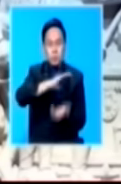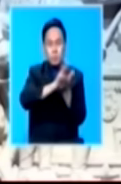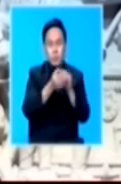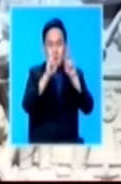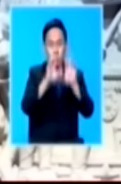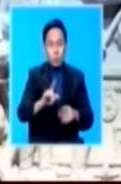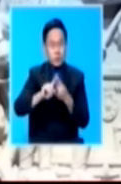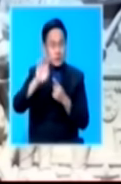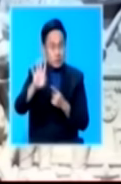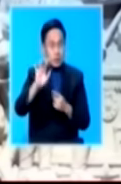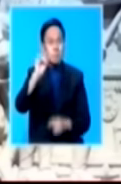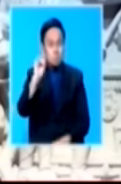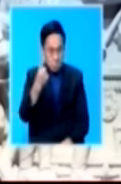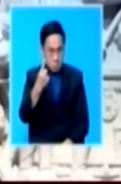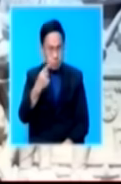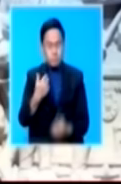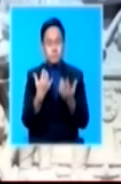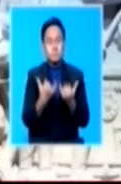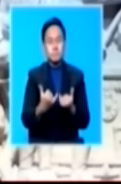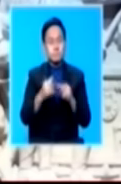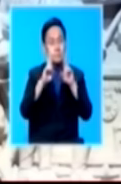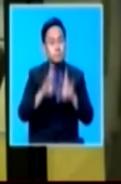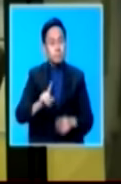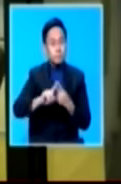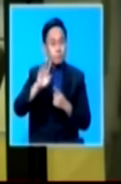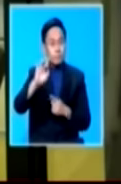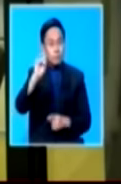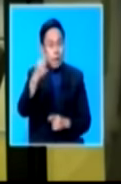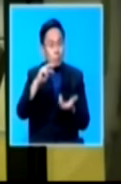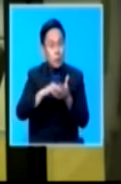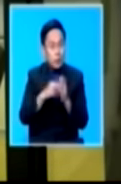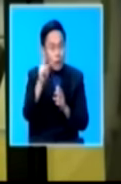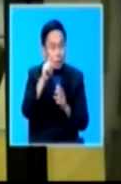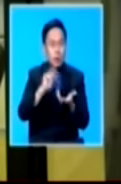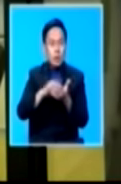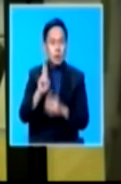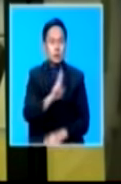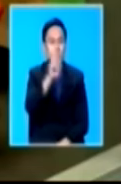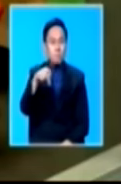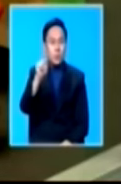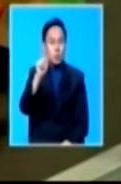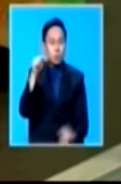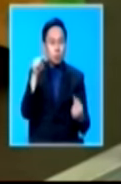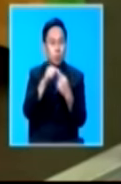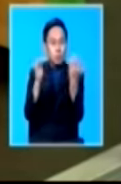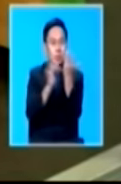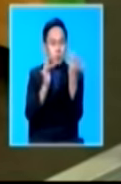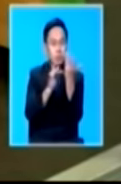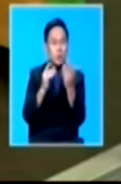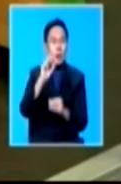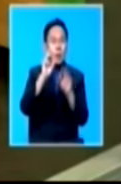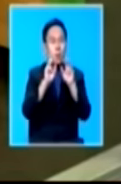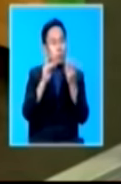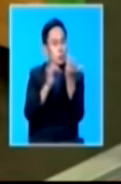ก็คือการในการที่จะใช้ประโยชน์กันจากเทคโนโลยีที่มี